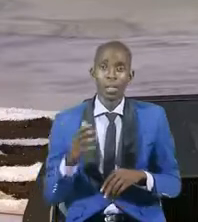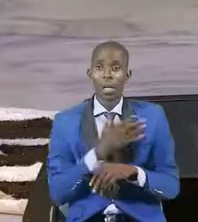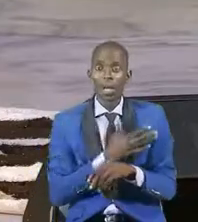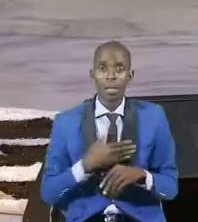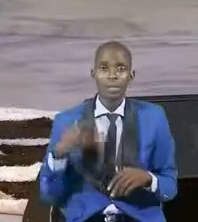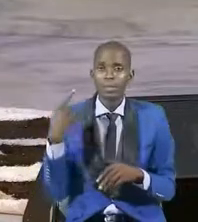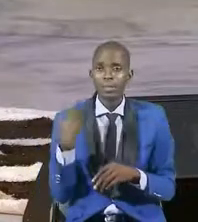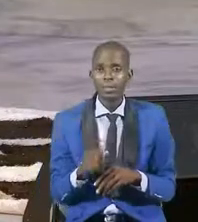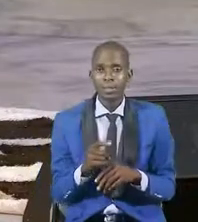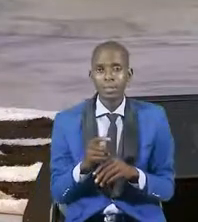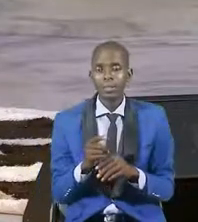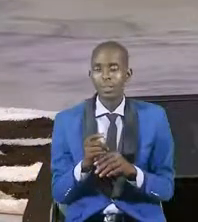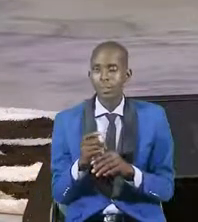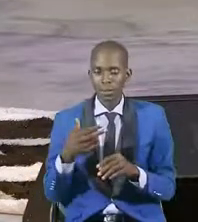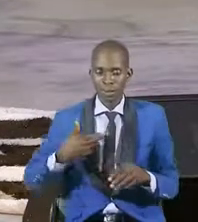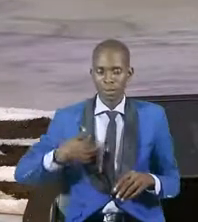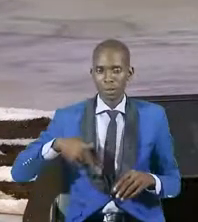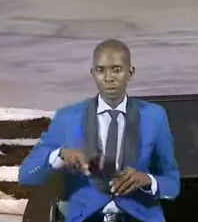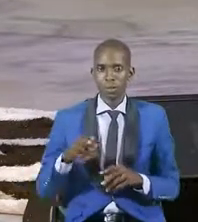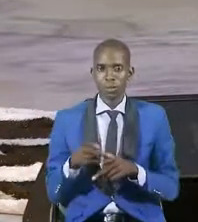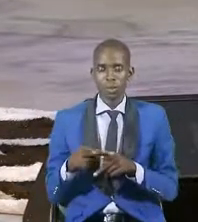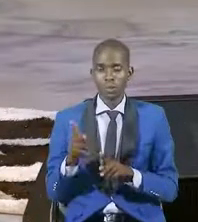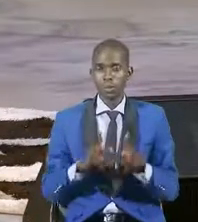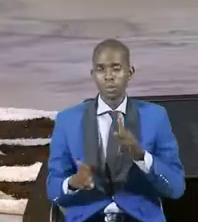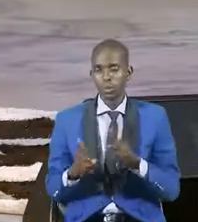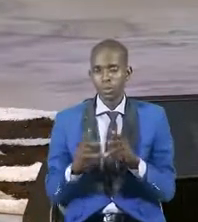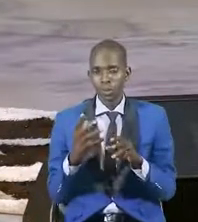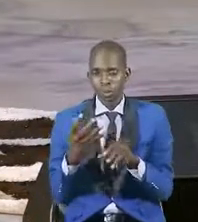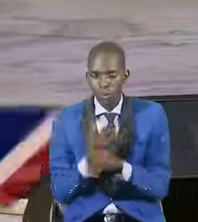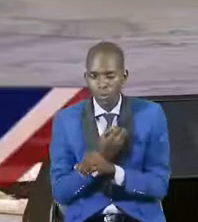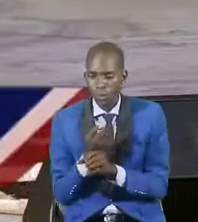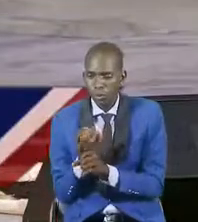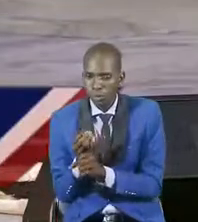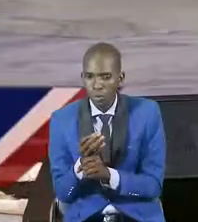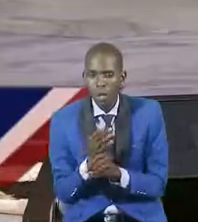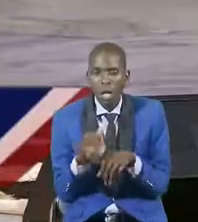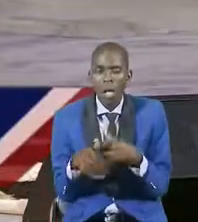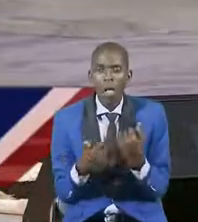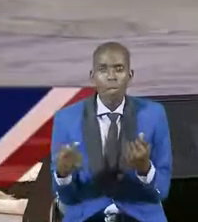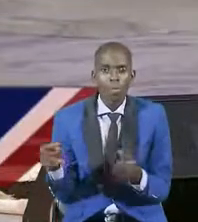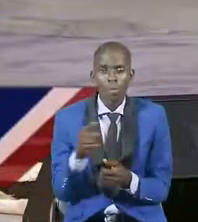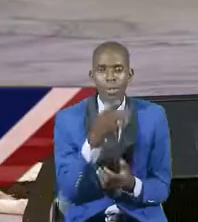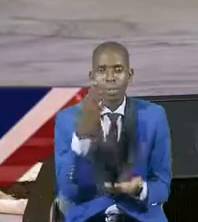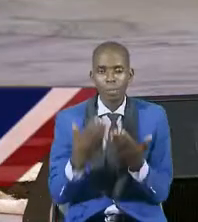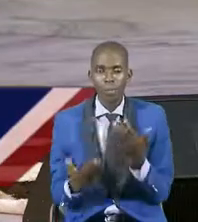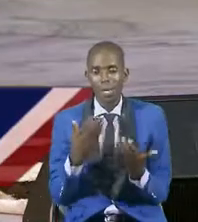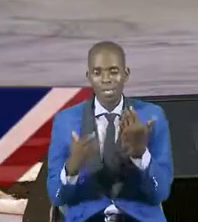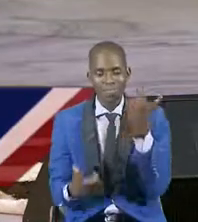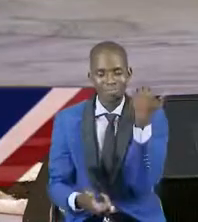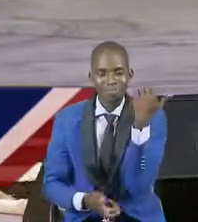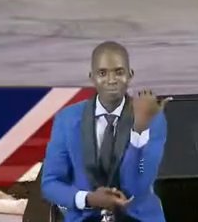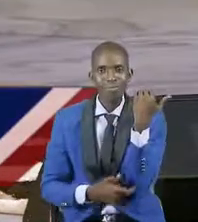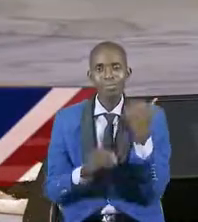se consulter sur les moyens de surprendre Jésus par ses propres paroles.